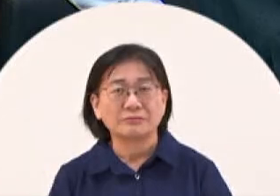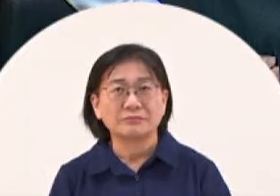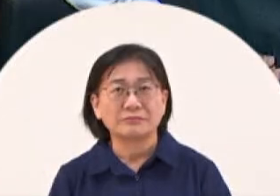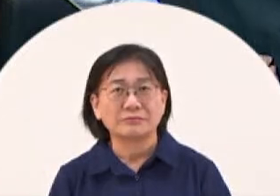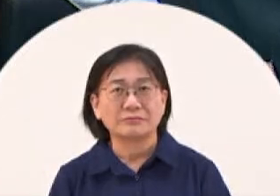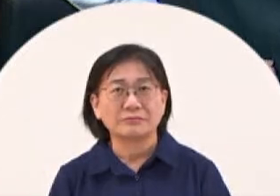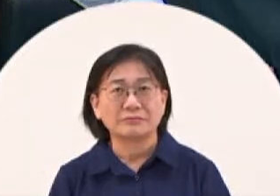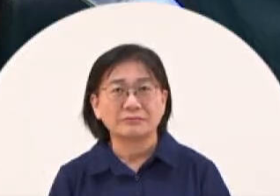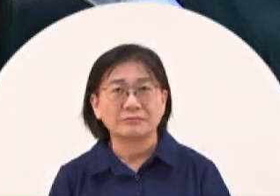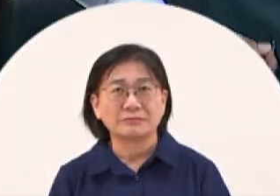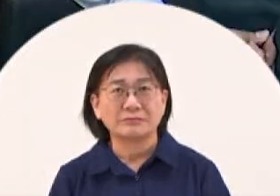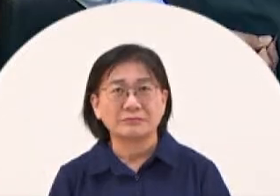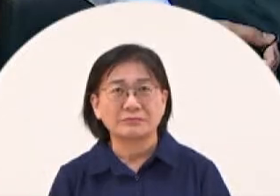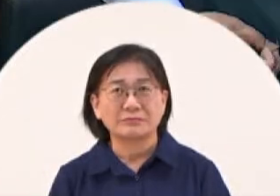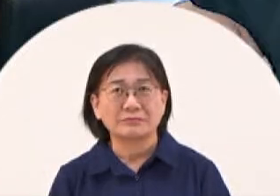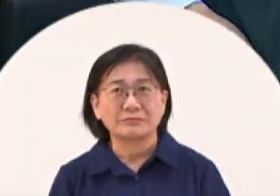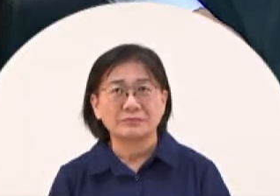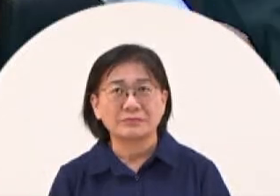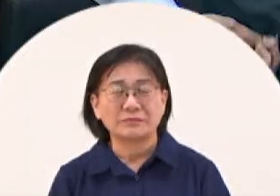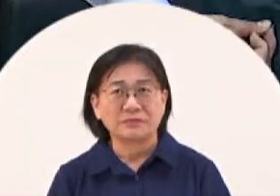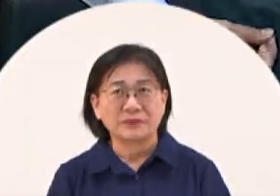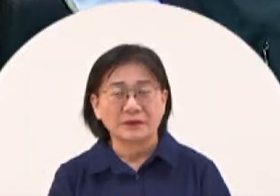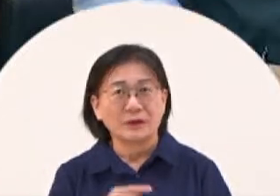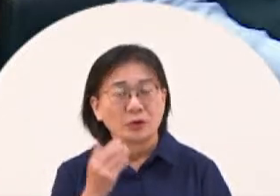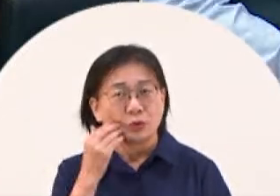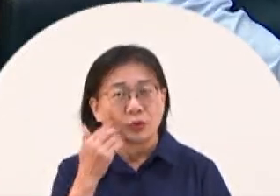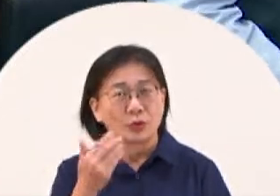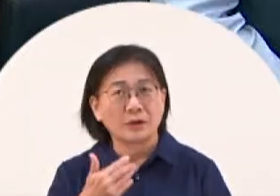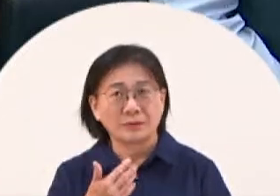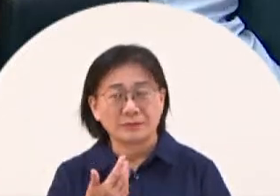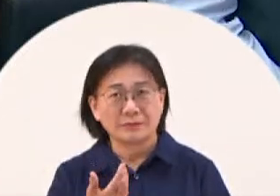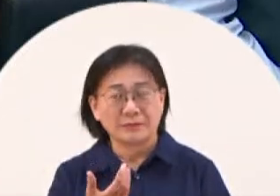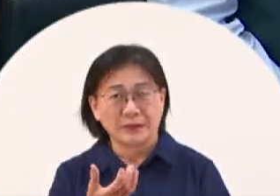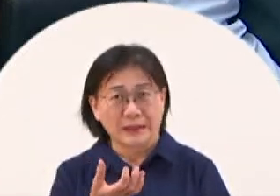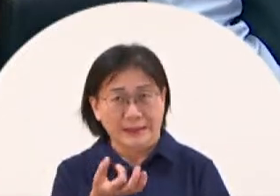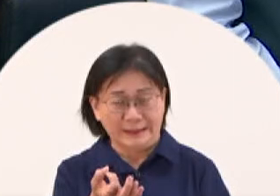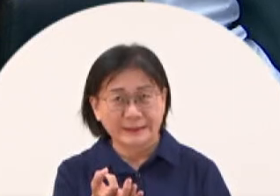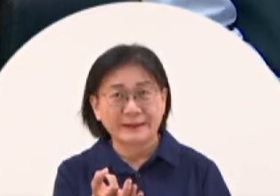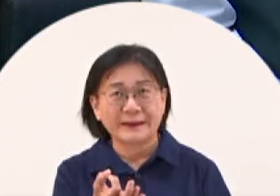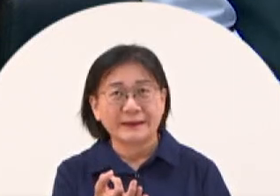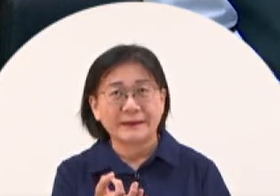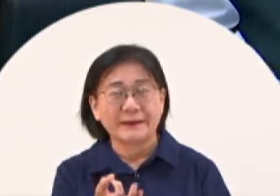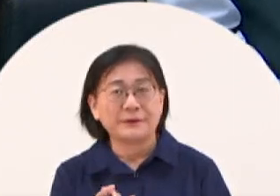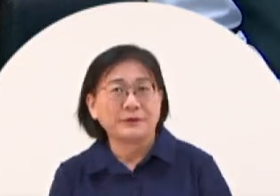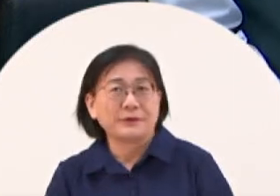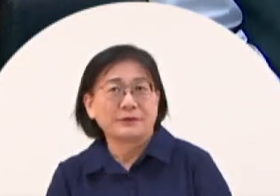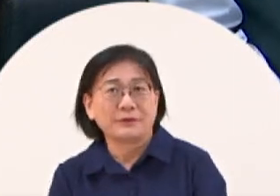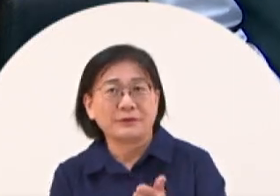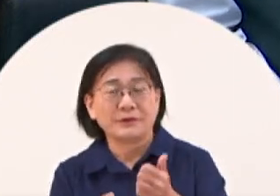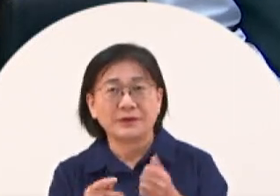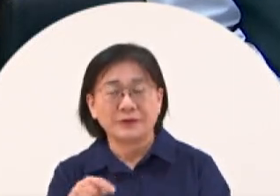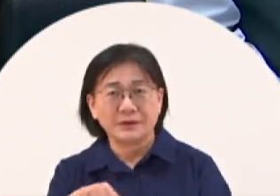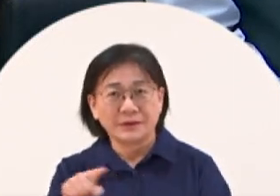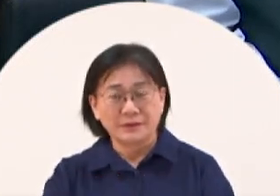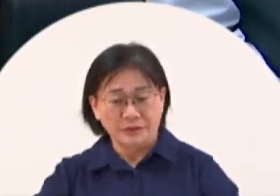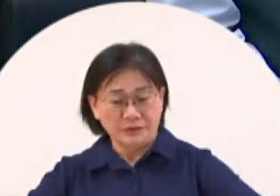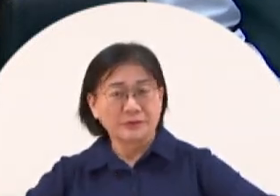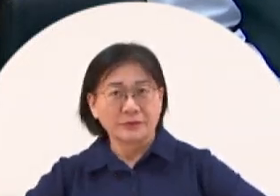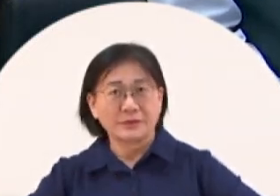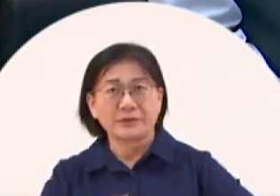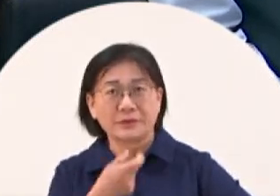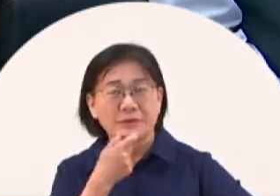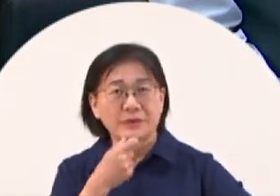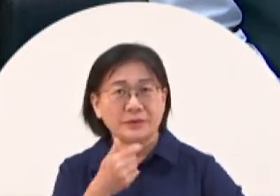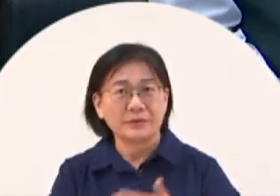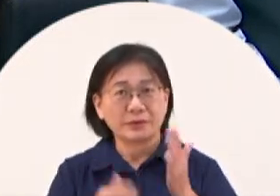所谓的奖励 之下， 奖金重赏之下也有勇夫嘛，哈，啊，其实这是一个，其实是